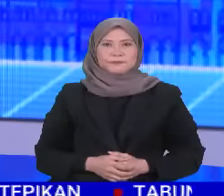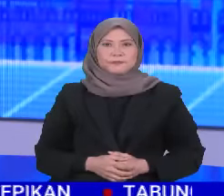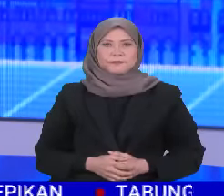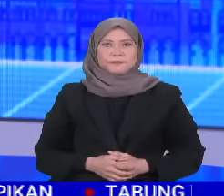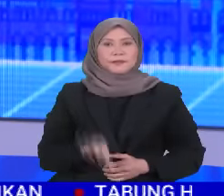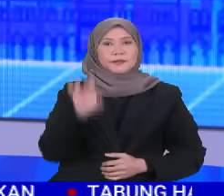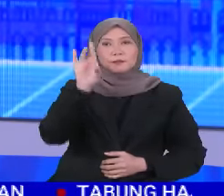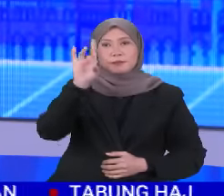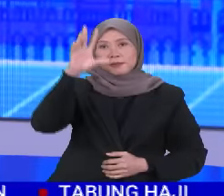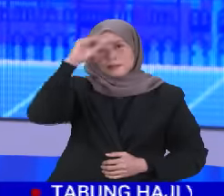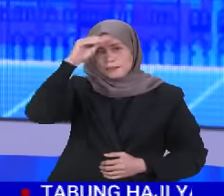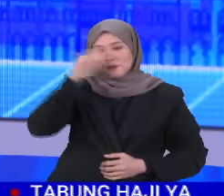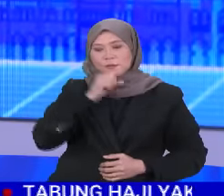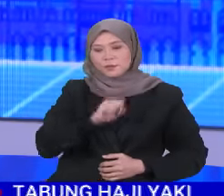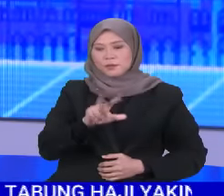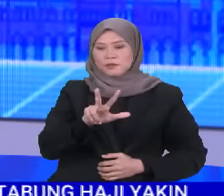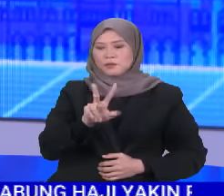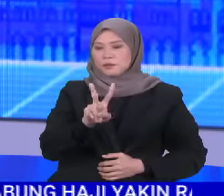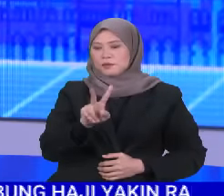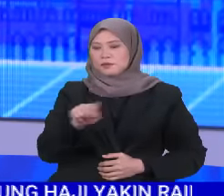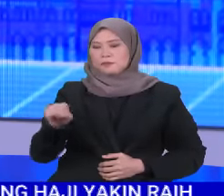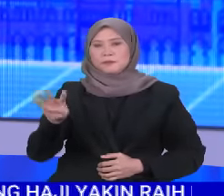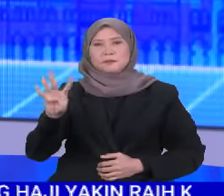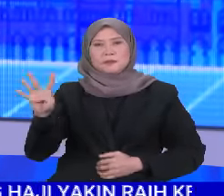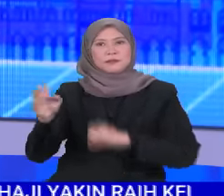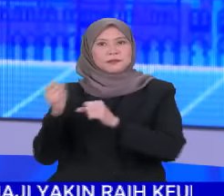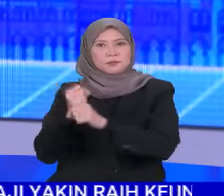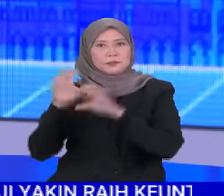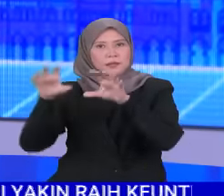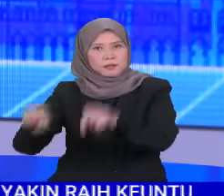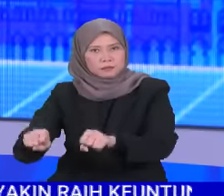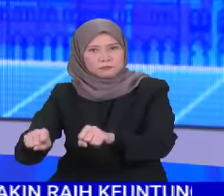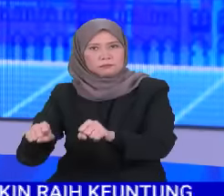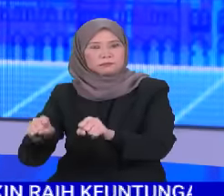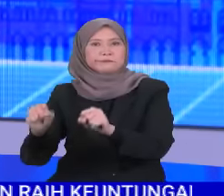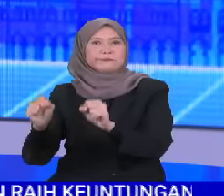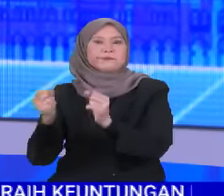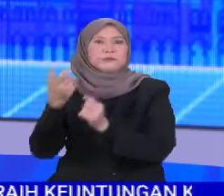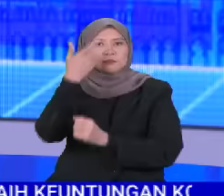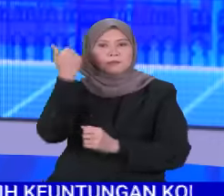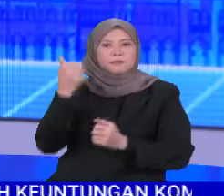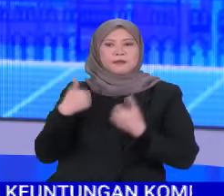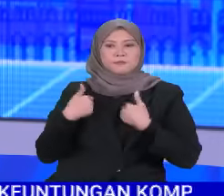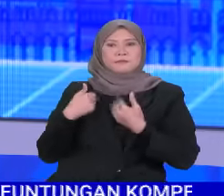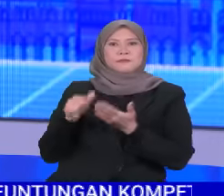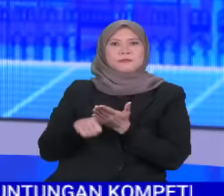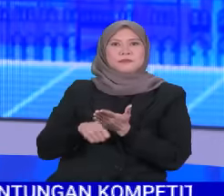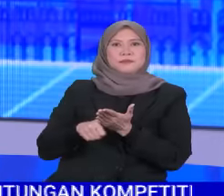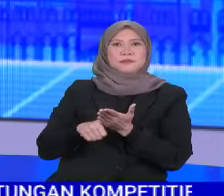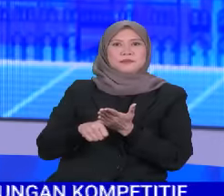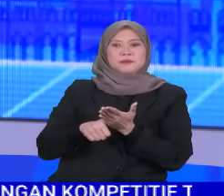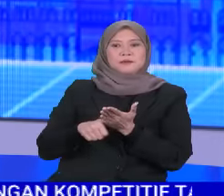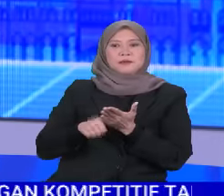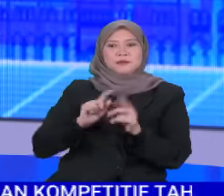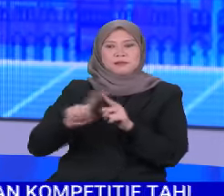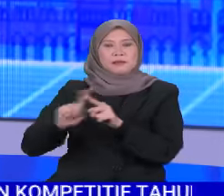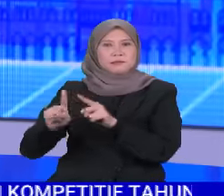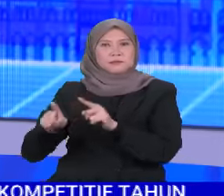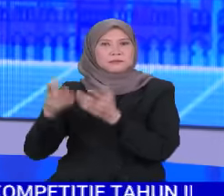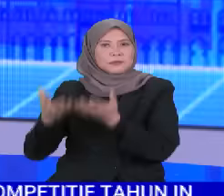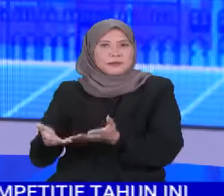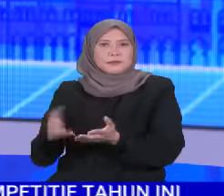lava lelaki berumur 32 hingga 44 tahun ditahan kerada dipercayai memiliki dan mengedar berbagai jenis dada